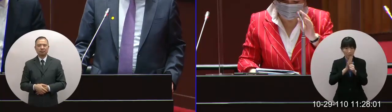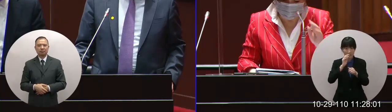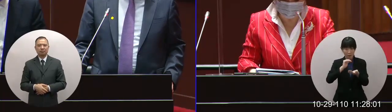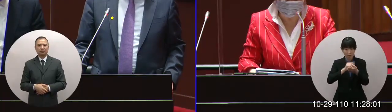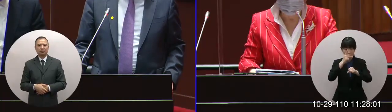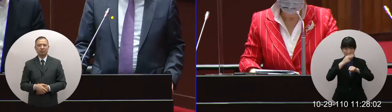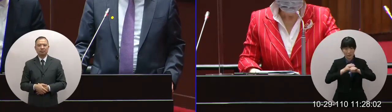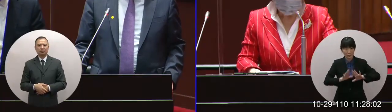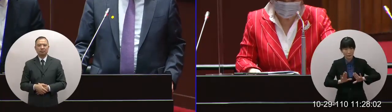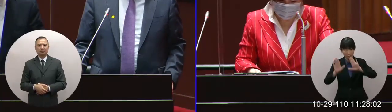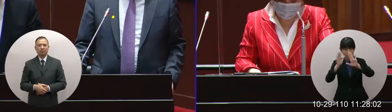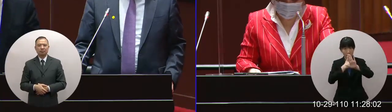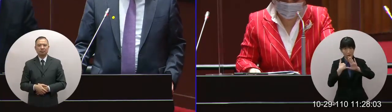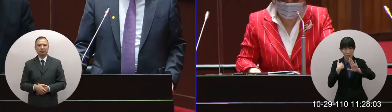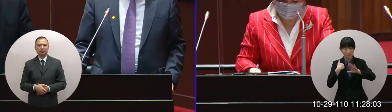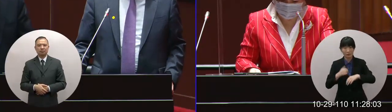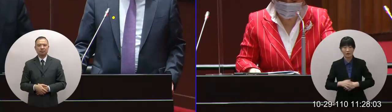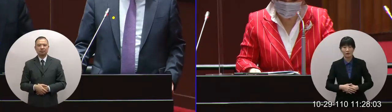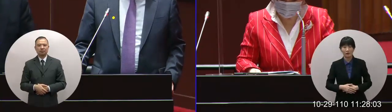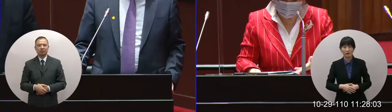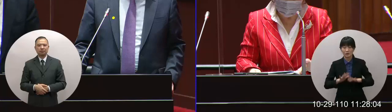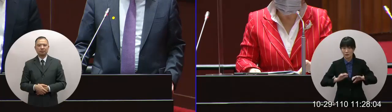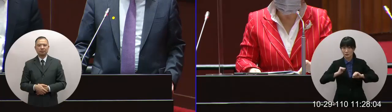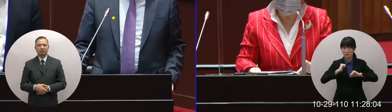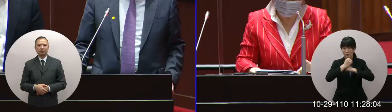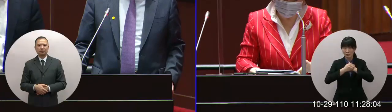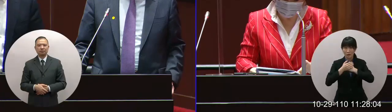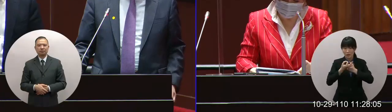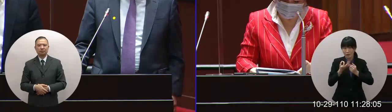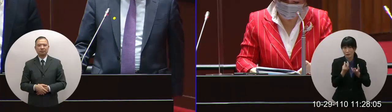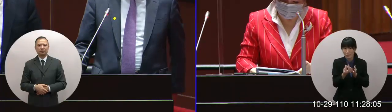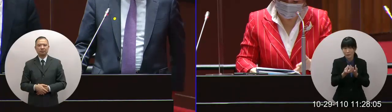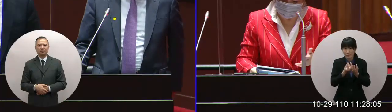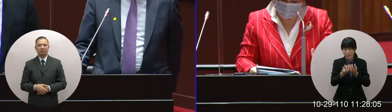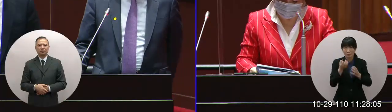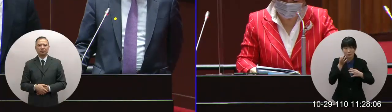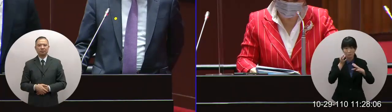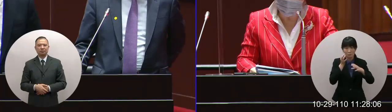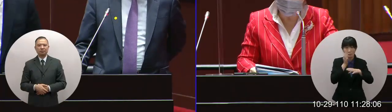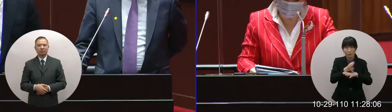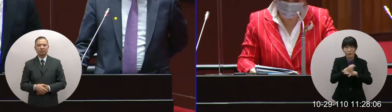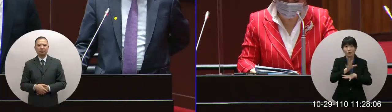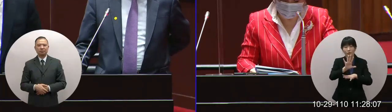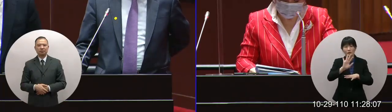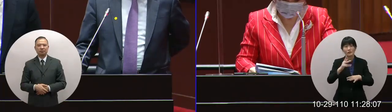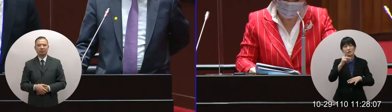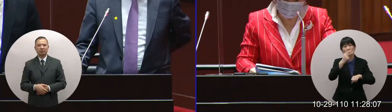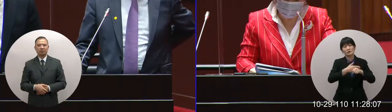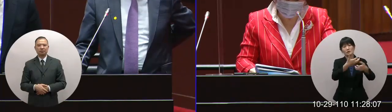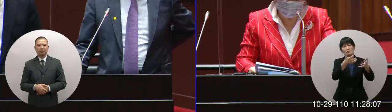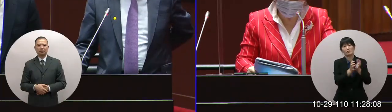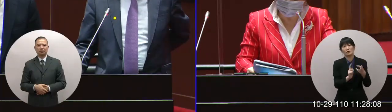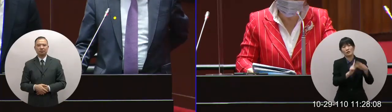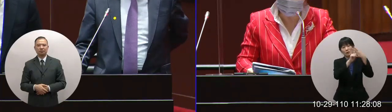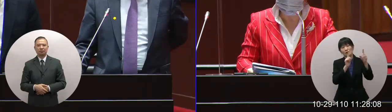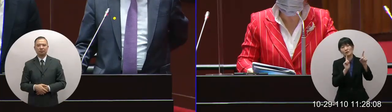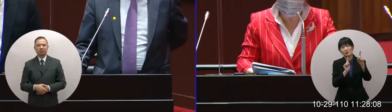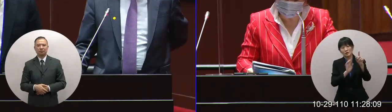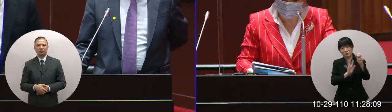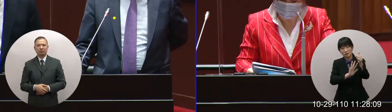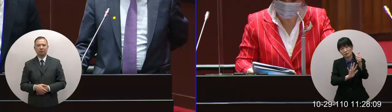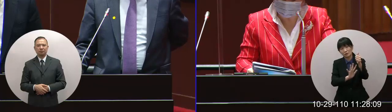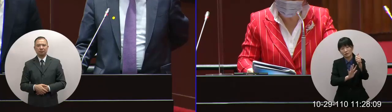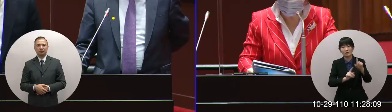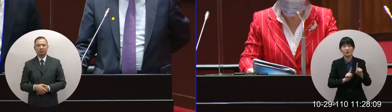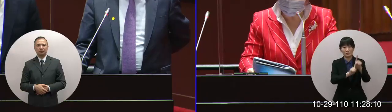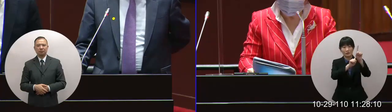层楼的关键。虽然健保总额每年投入这些我刚刚讲的对不对，可是都是以科技部为主。考量医疗科技与其他科